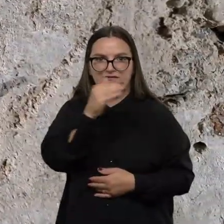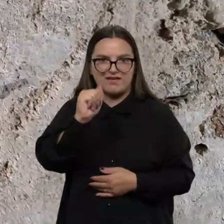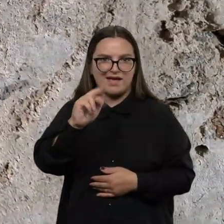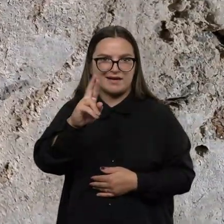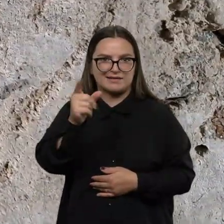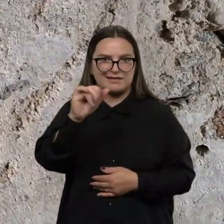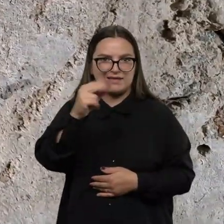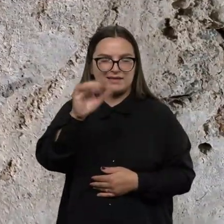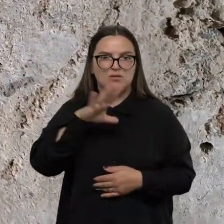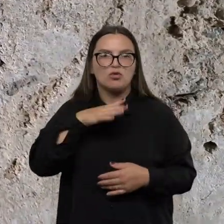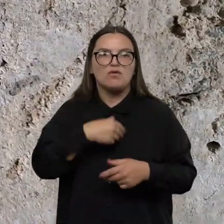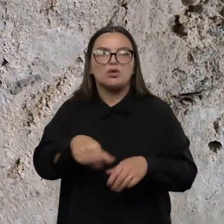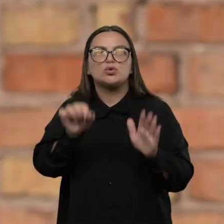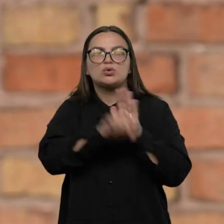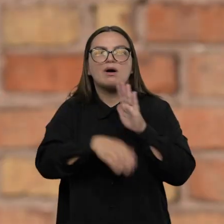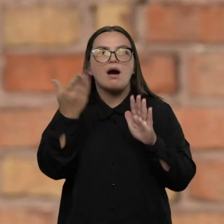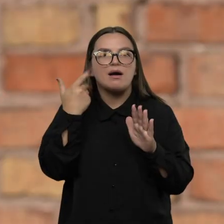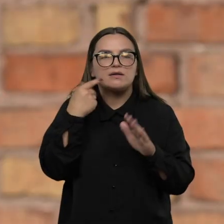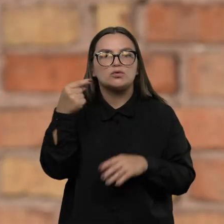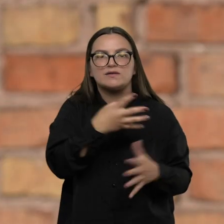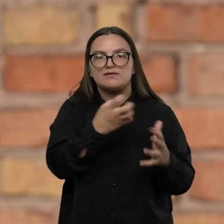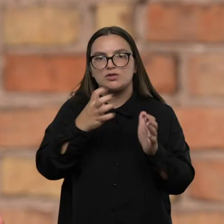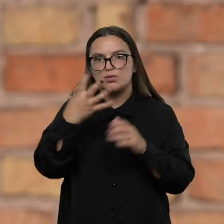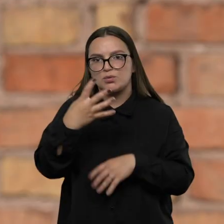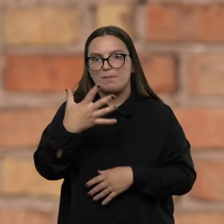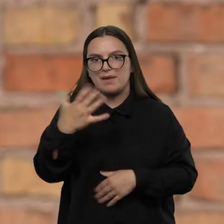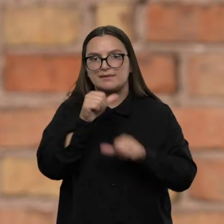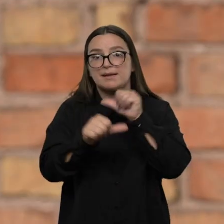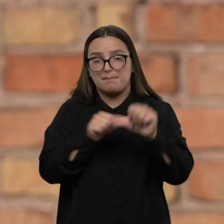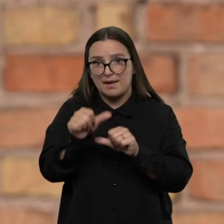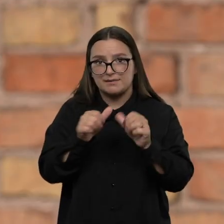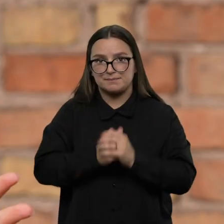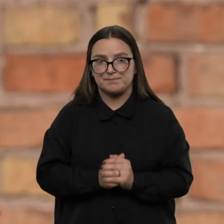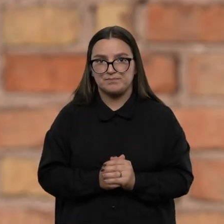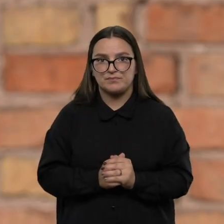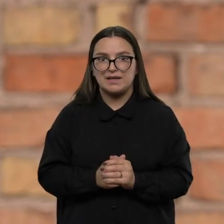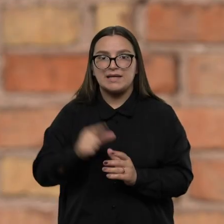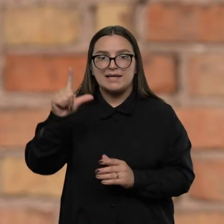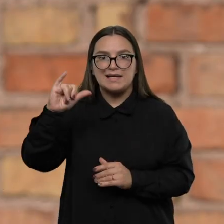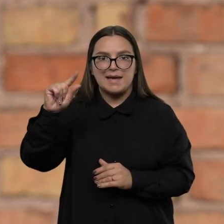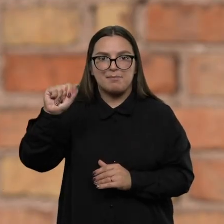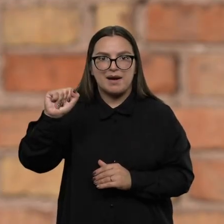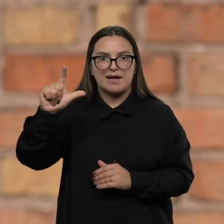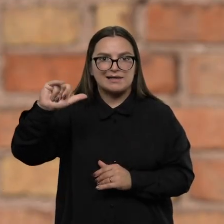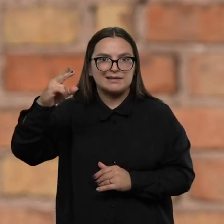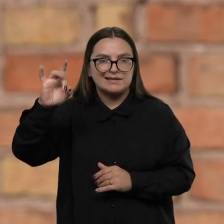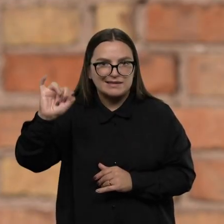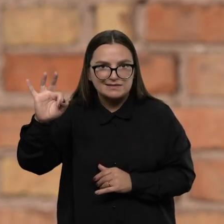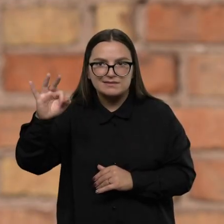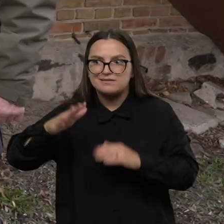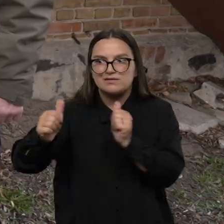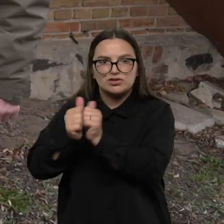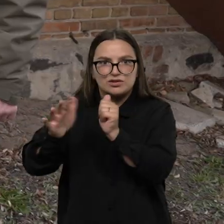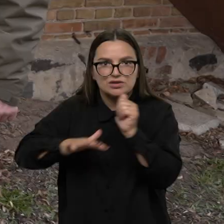Ferdinandas žuvo 45 metais ir Ryboje Leipalingio ir